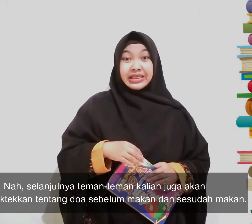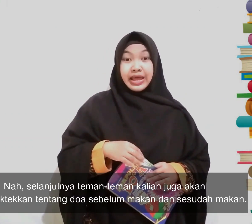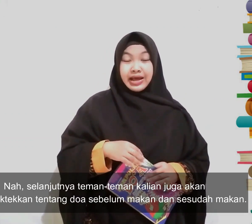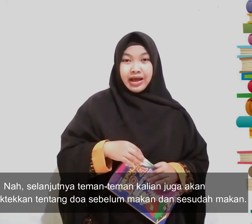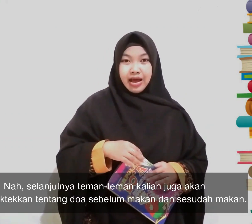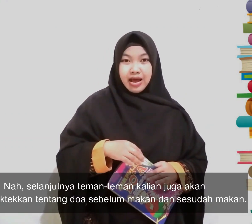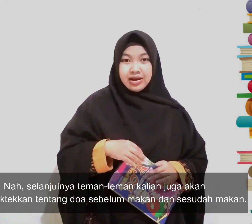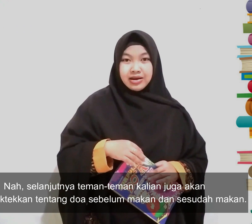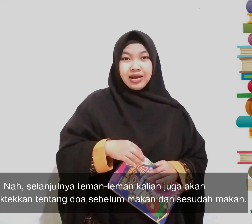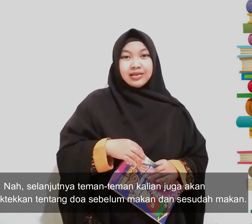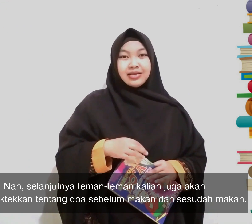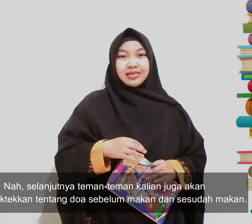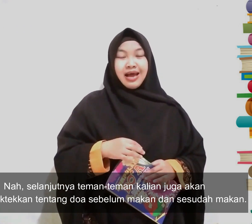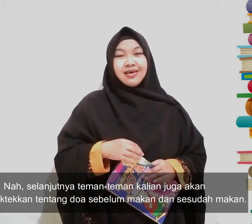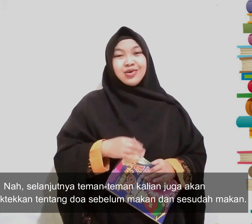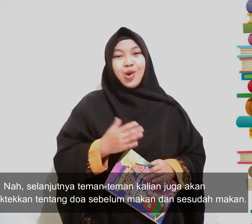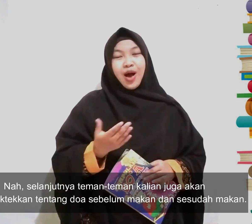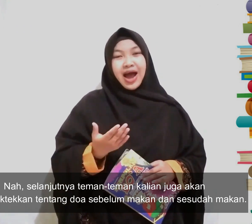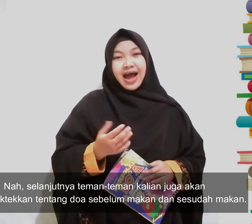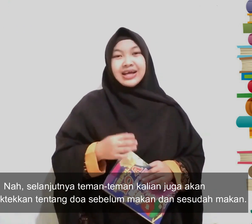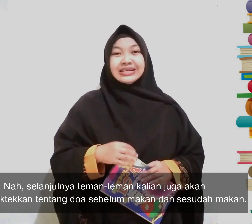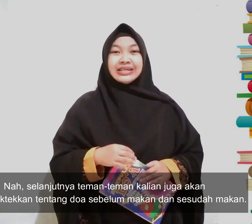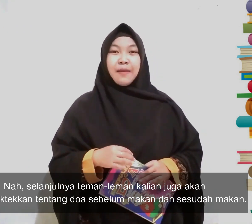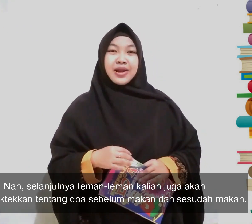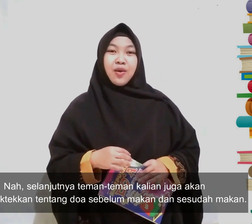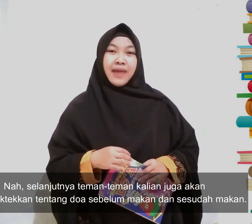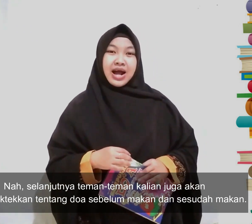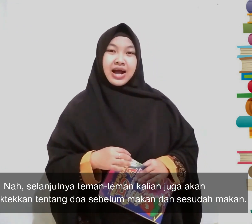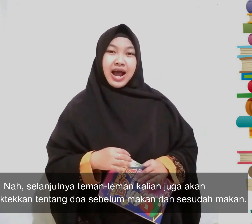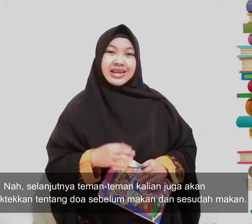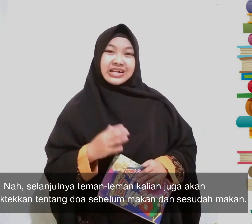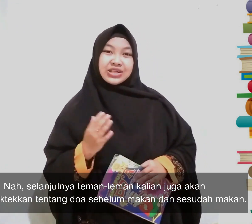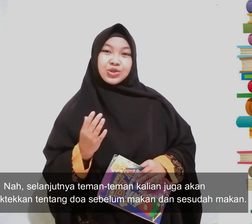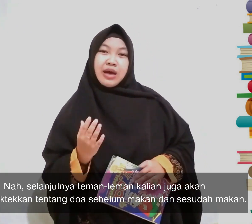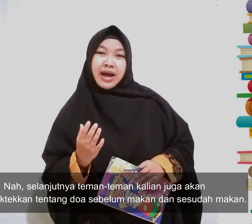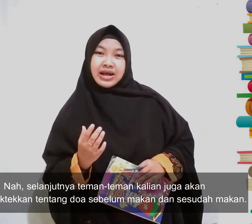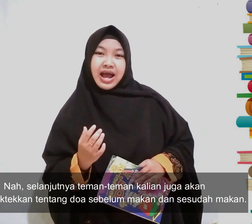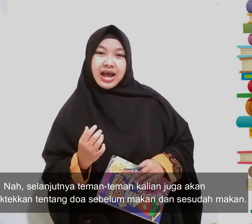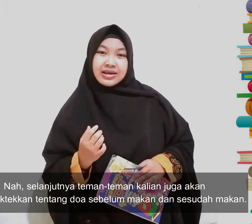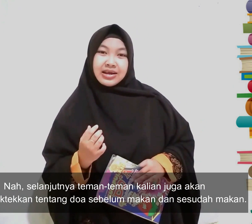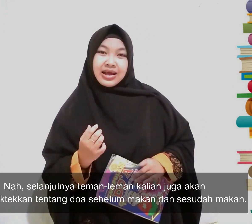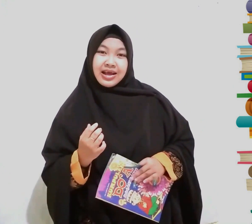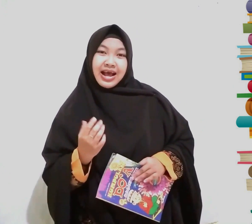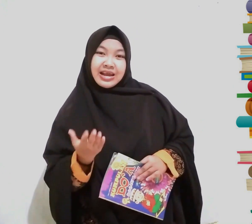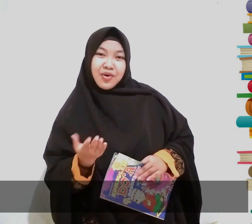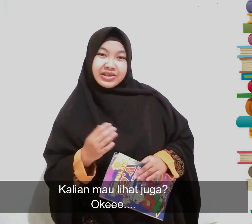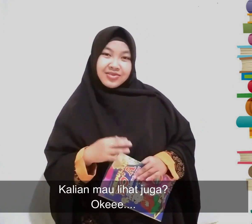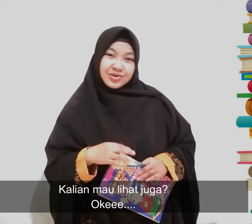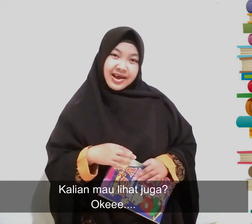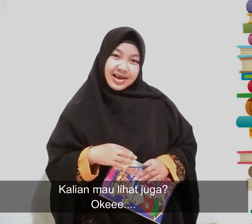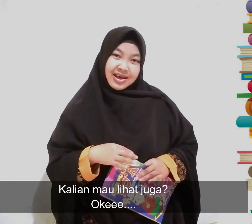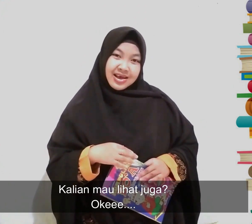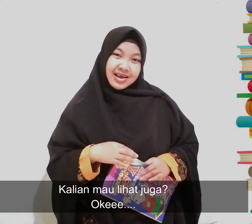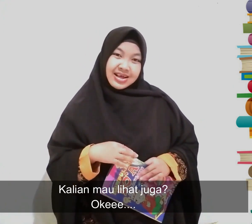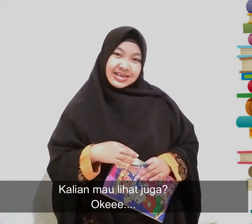akan mempraktekkan tentang doa sebelum makan dan sesudah makan. Kalian mau